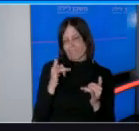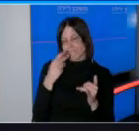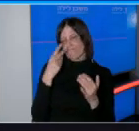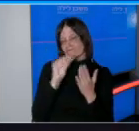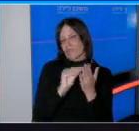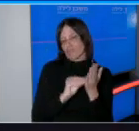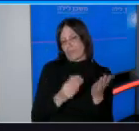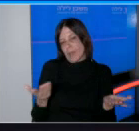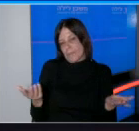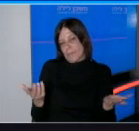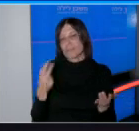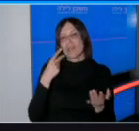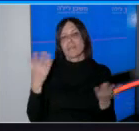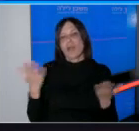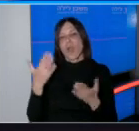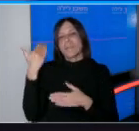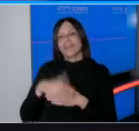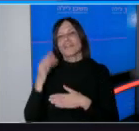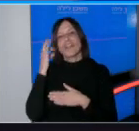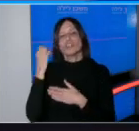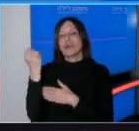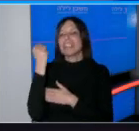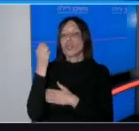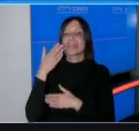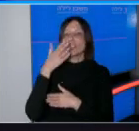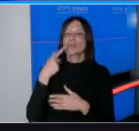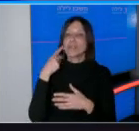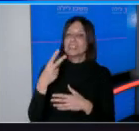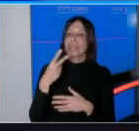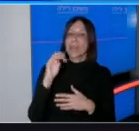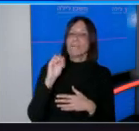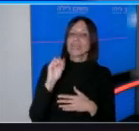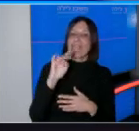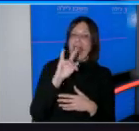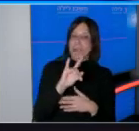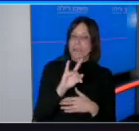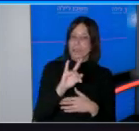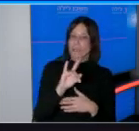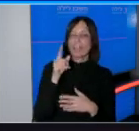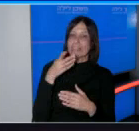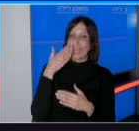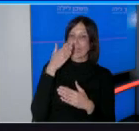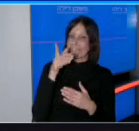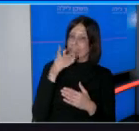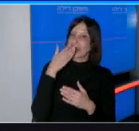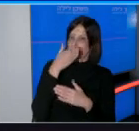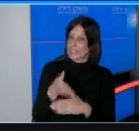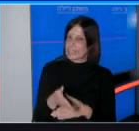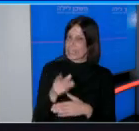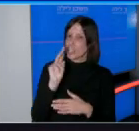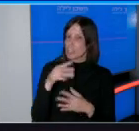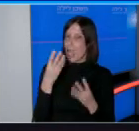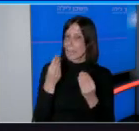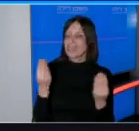הרשימות. וגם תסתכל מה קורה בסוף לנשים חזקות שנכנסות. נגיד בוא נסתכל על מיקי חימוביץ'. Okay. שהיא נכנסה, כן, יש אפשר הרבה דברים